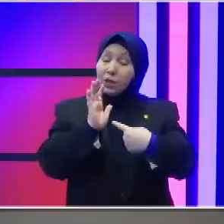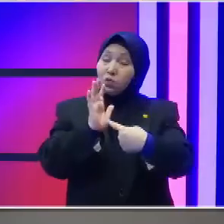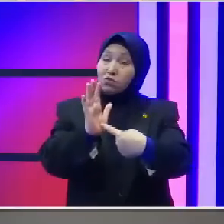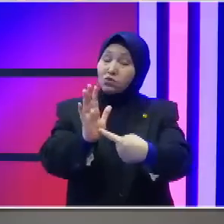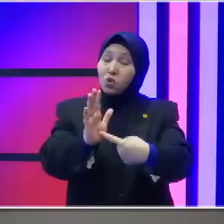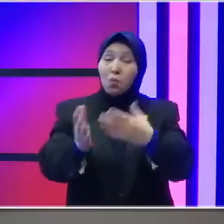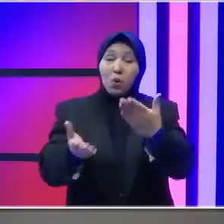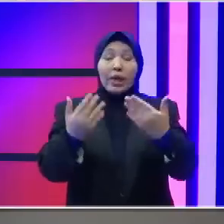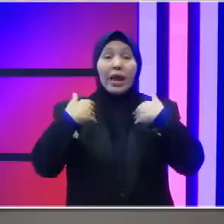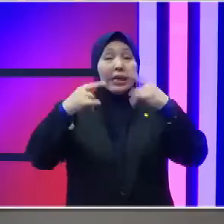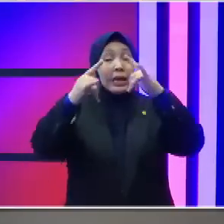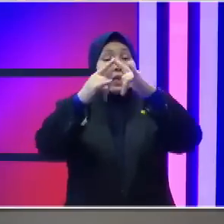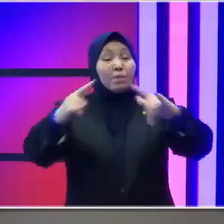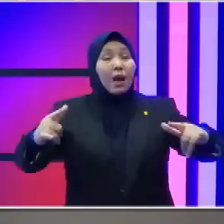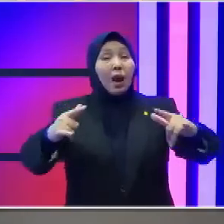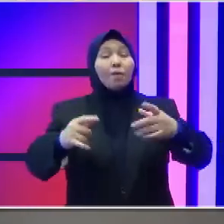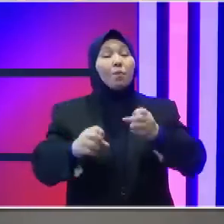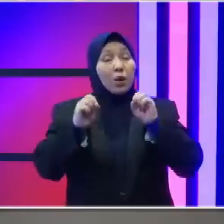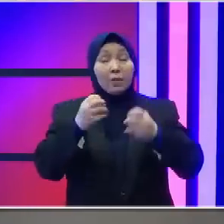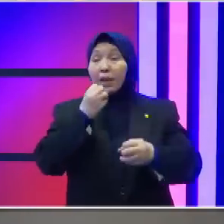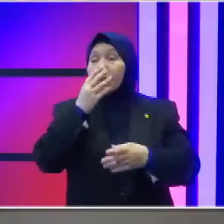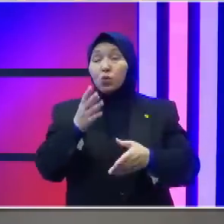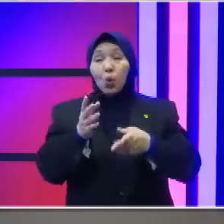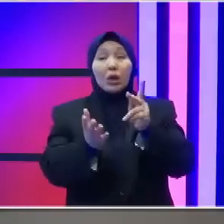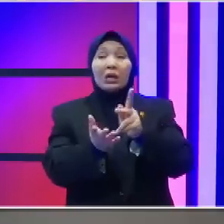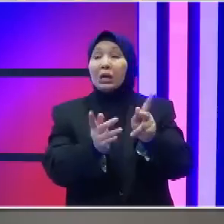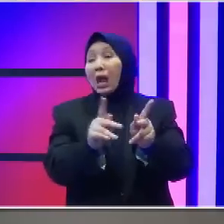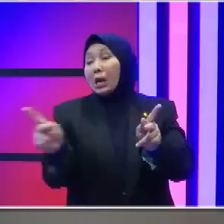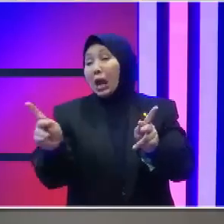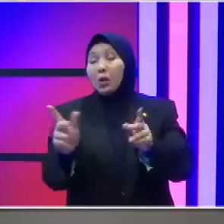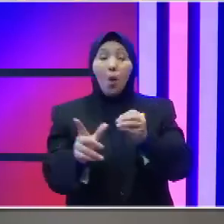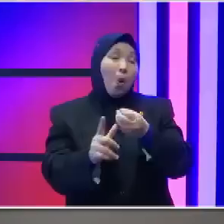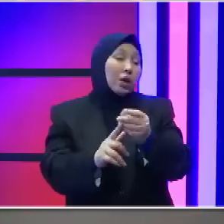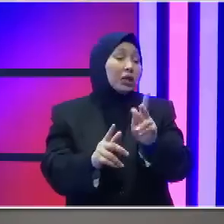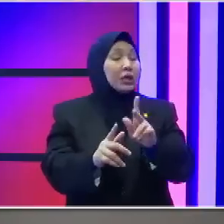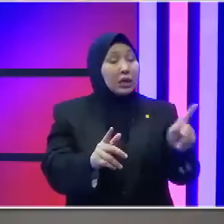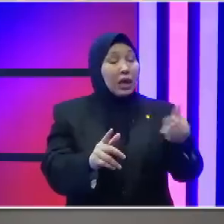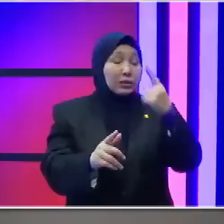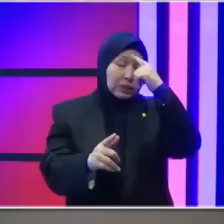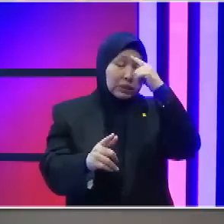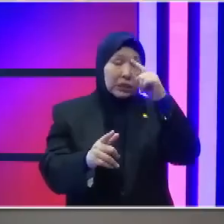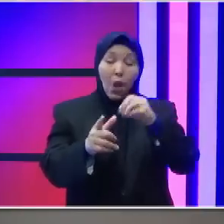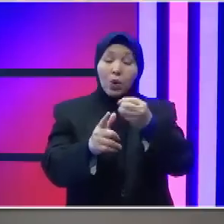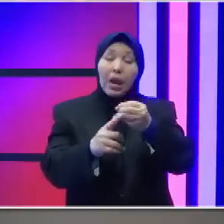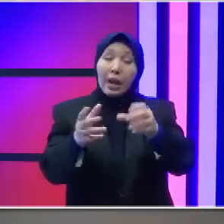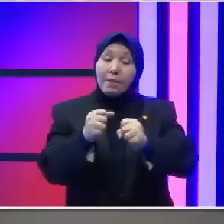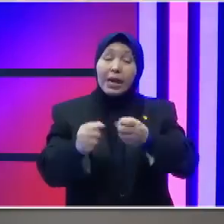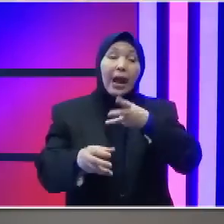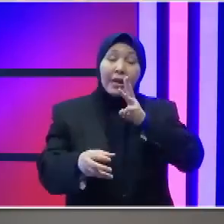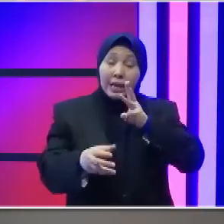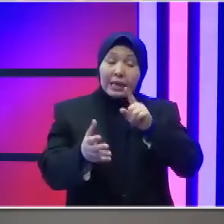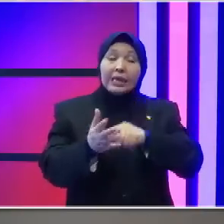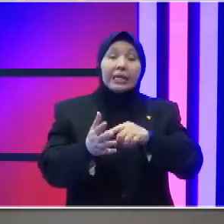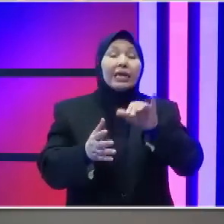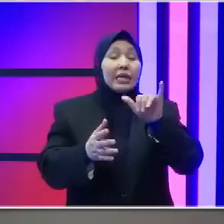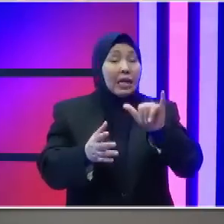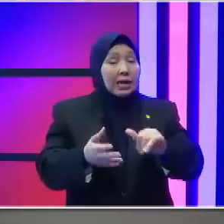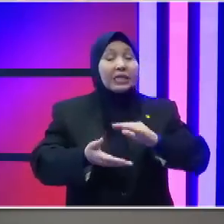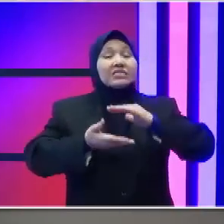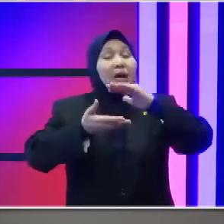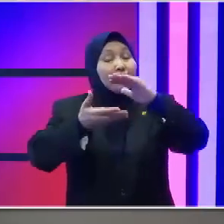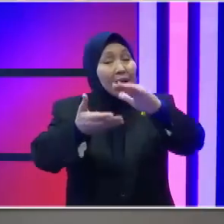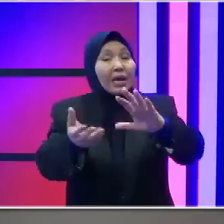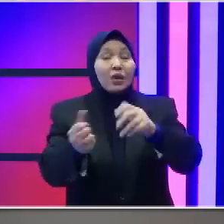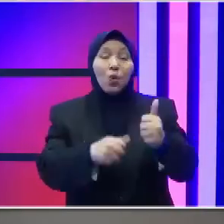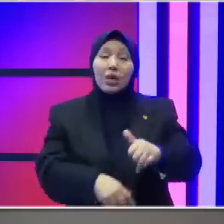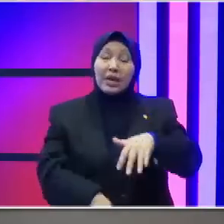ada kemah ke, boleh beritahu okey ke kanan ke kiri, ataupun nak dapatkan air ke apa sebagainya. Ini yang disampaikan